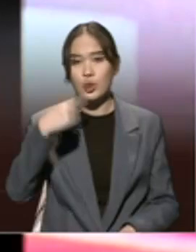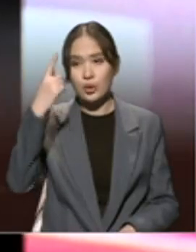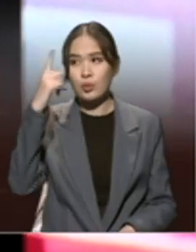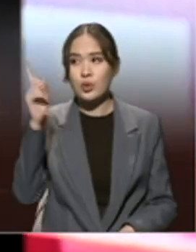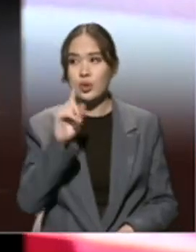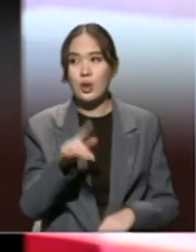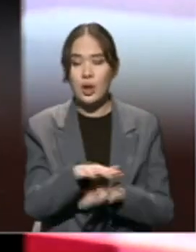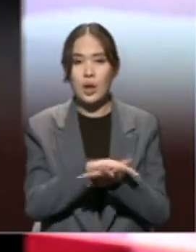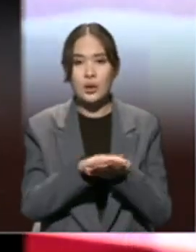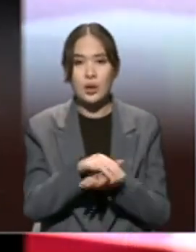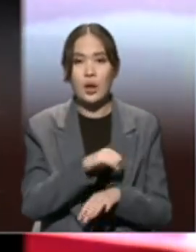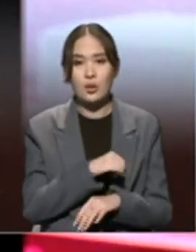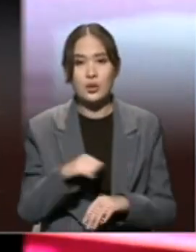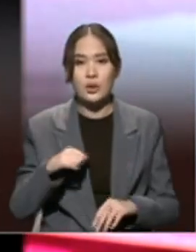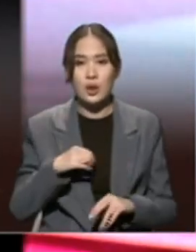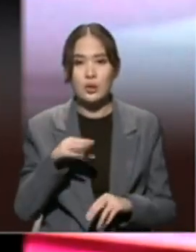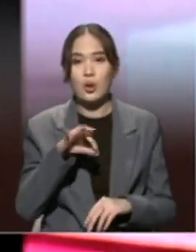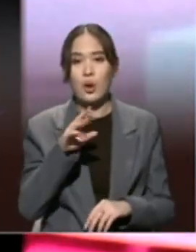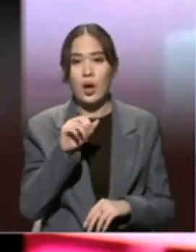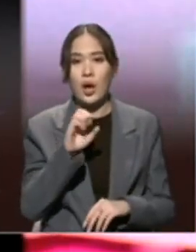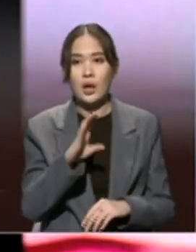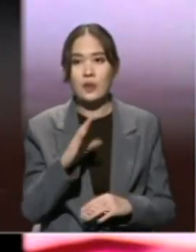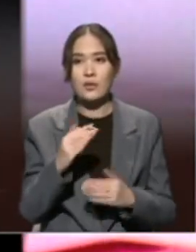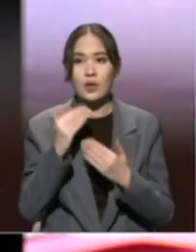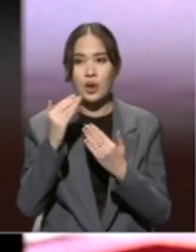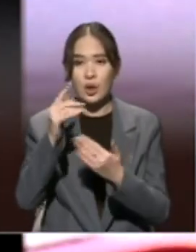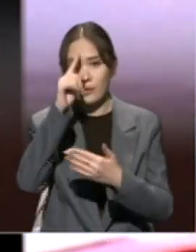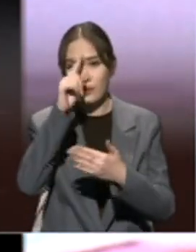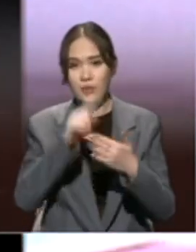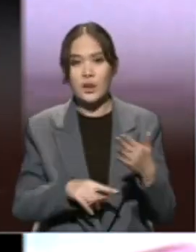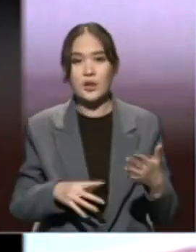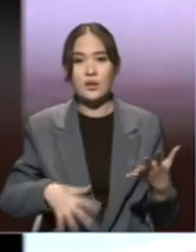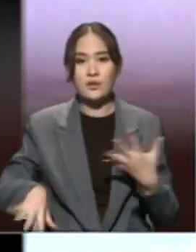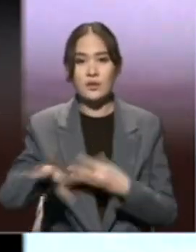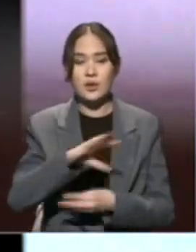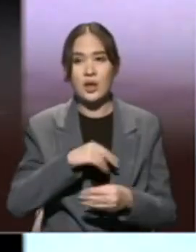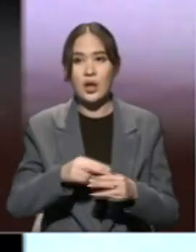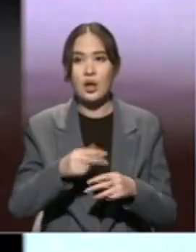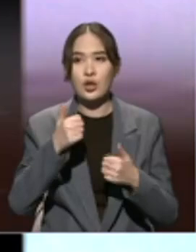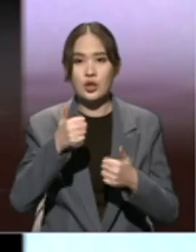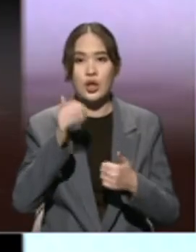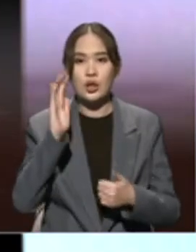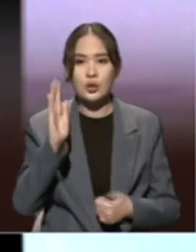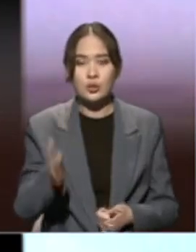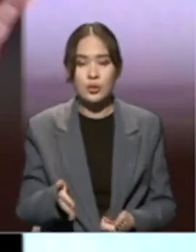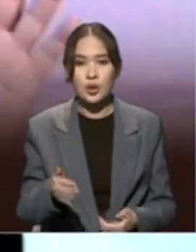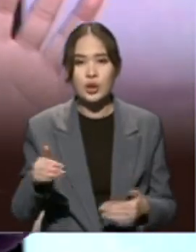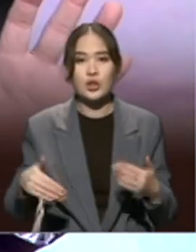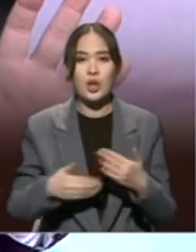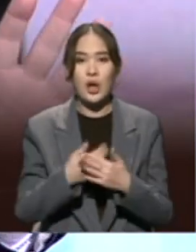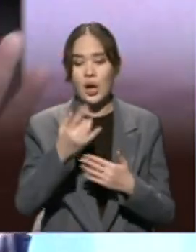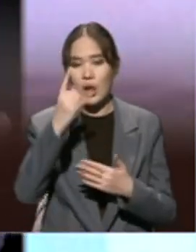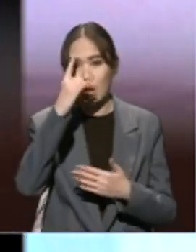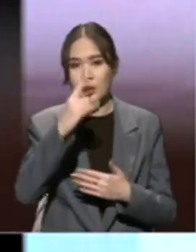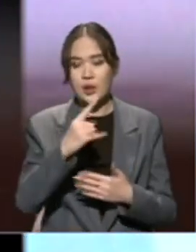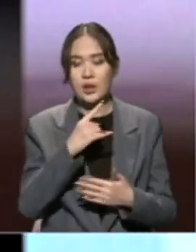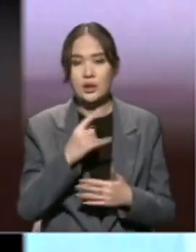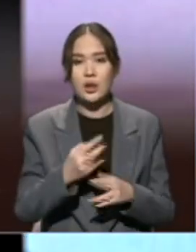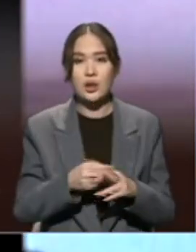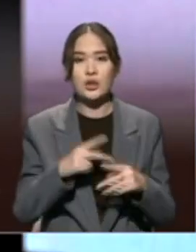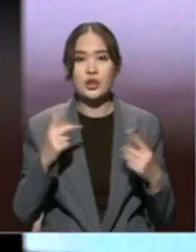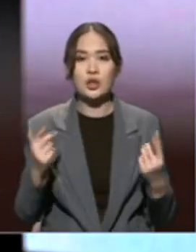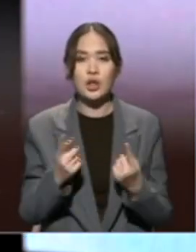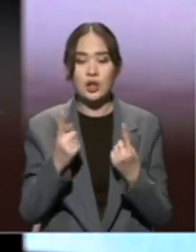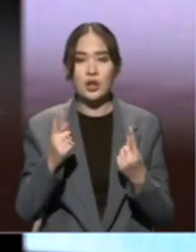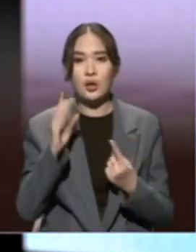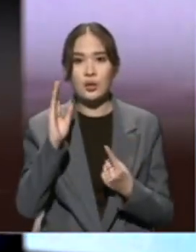халық қазір біздің жаңа Тоқаев мырзаға үлкен үмітпен қарап отыр. Бір жақсылық болады, мынау жаңа Қазақстанымыз болып жатыр, бір жеңілдіктер